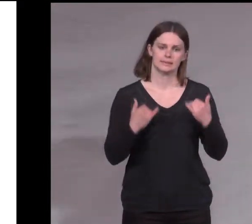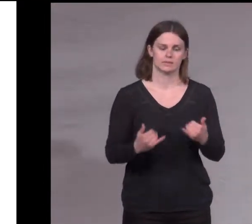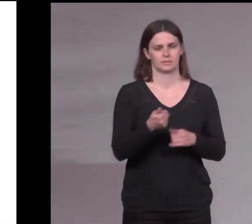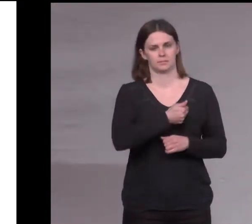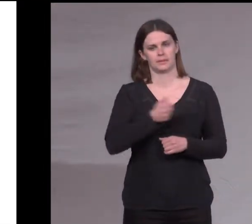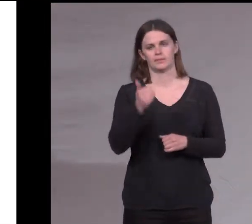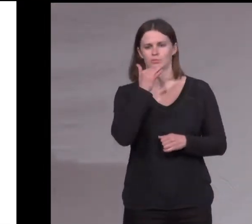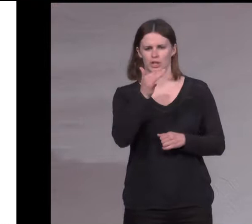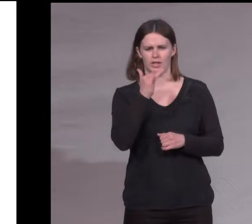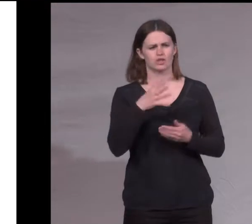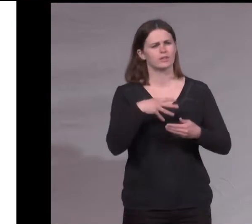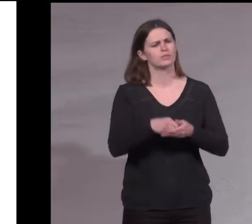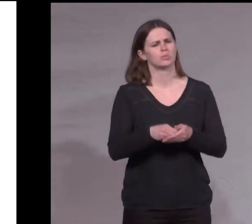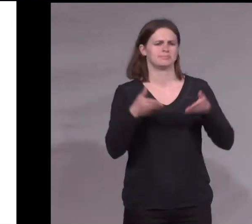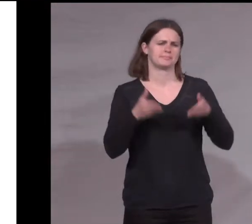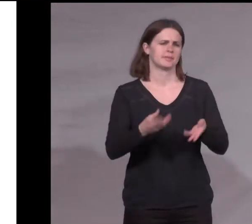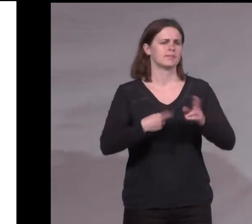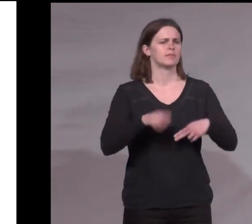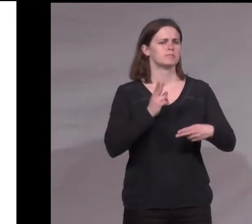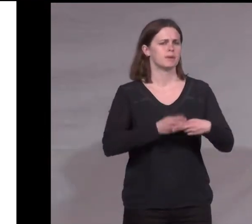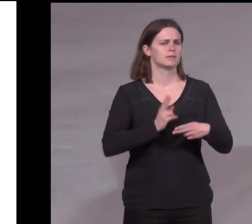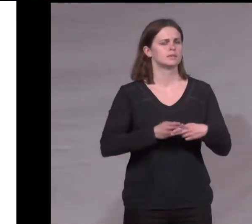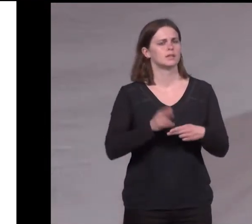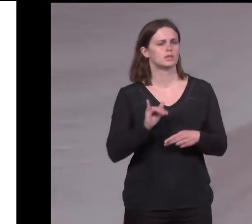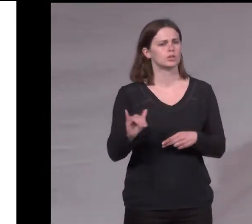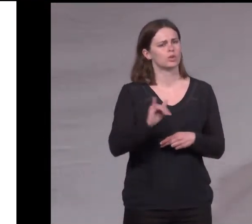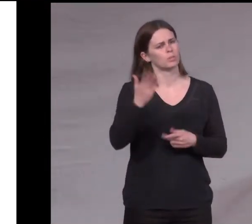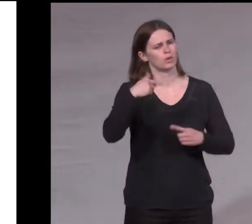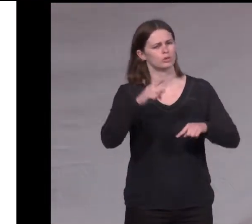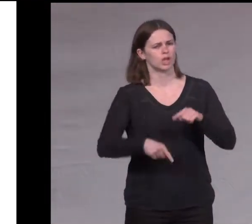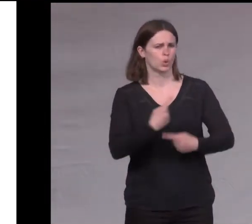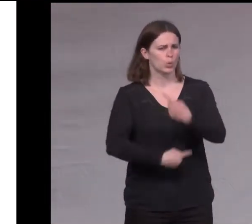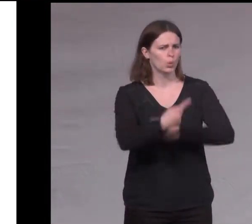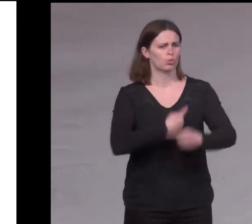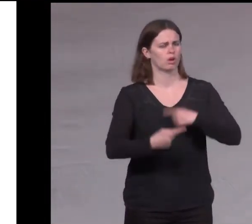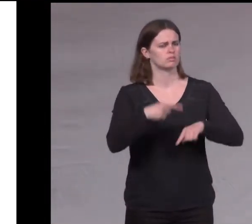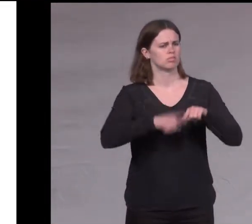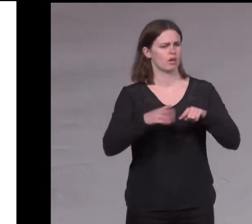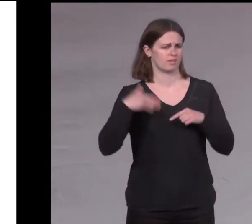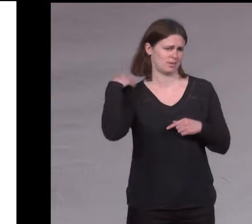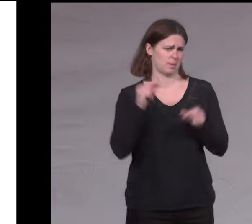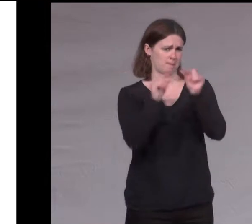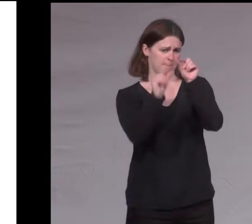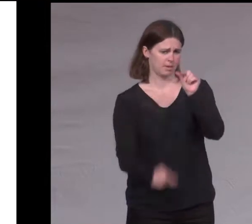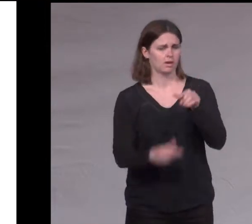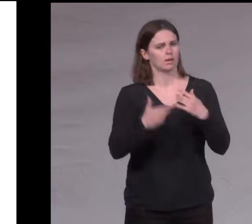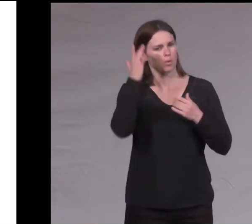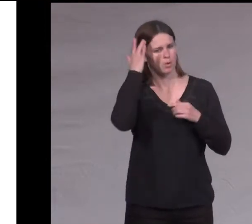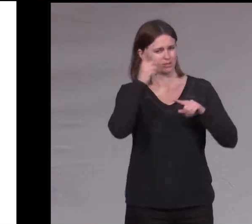pro rehabilitaci pacientů se získaným poškozením mozku a zranění míchy. Přednese ji